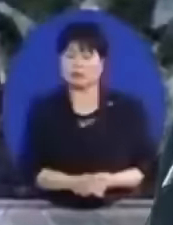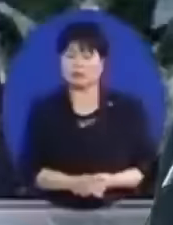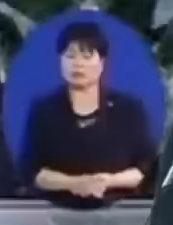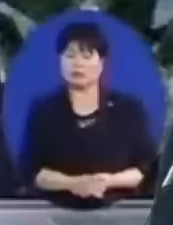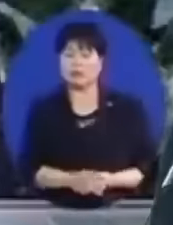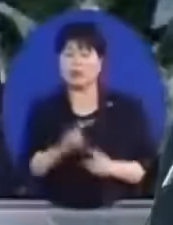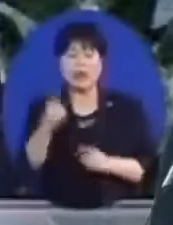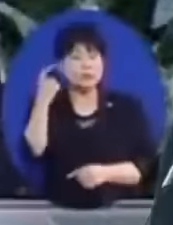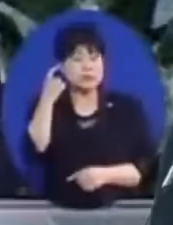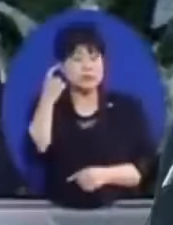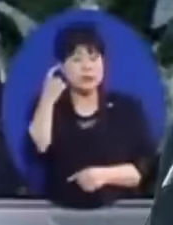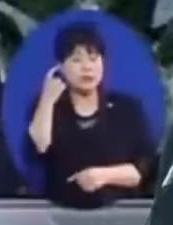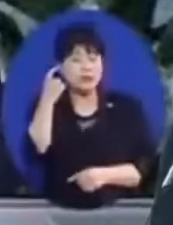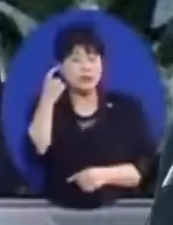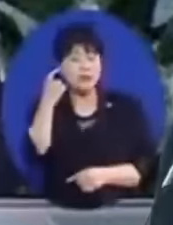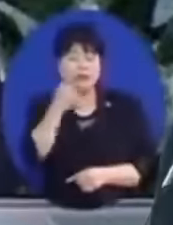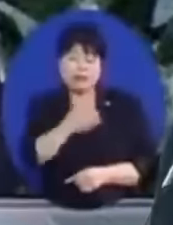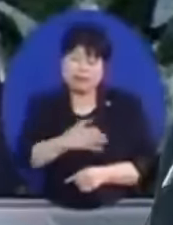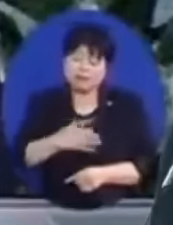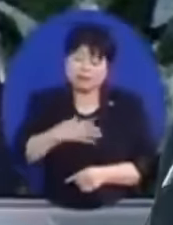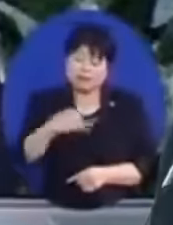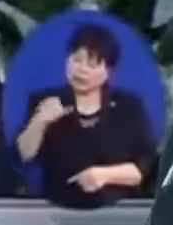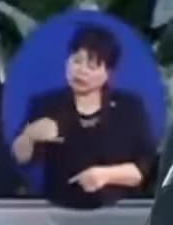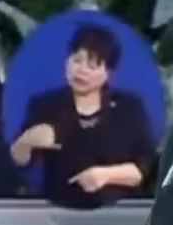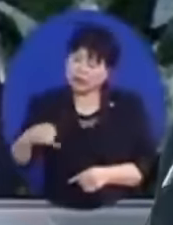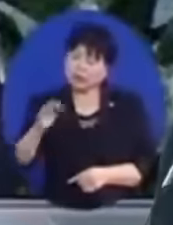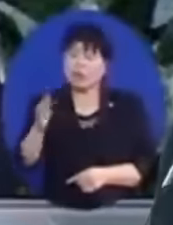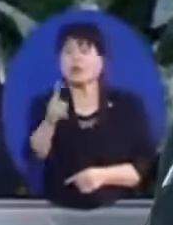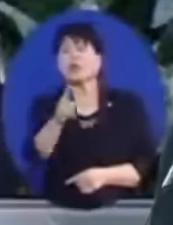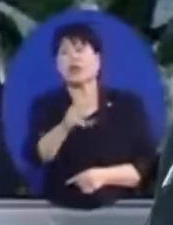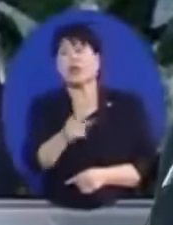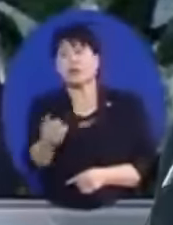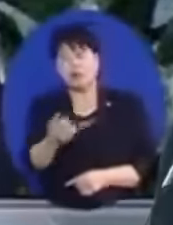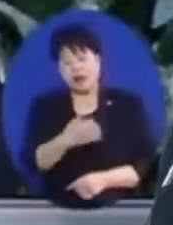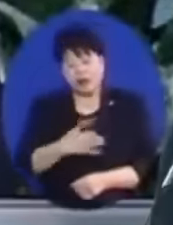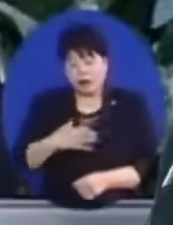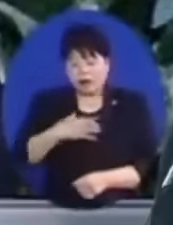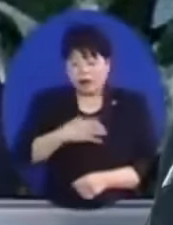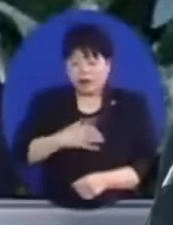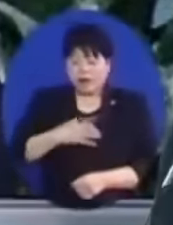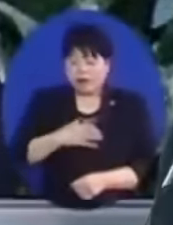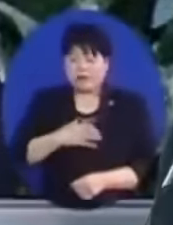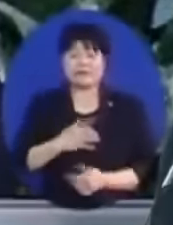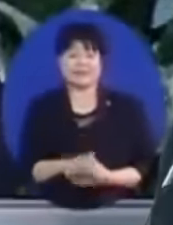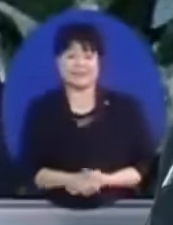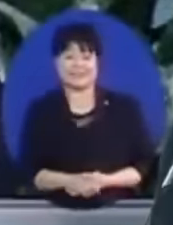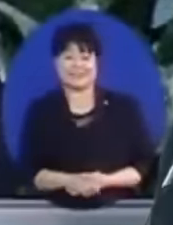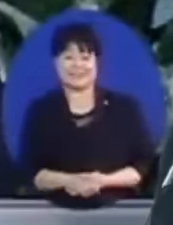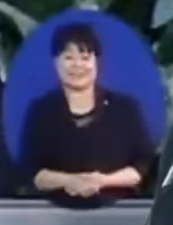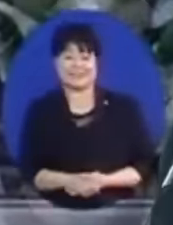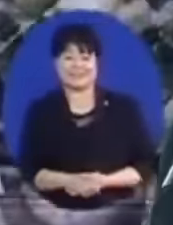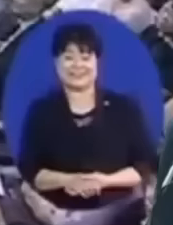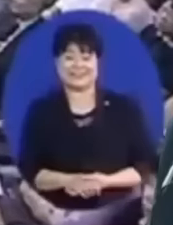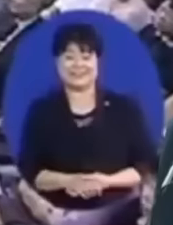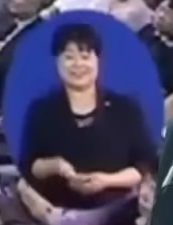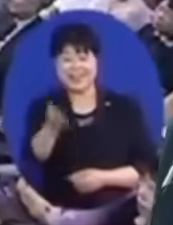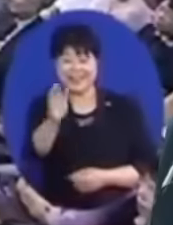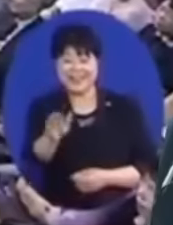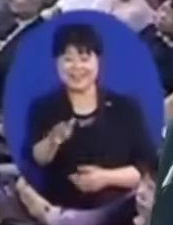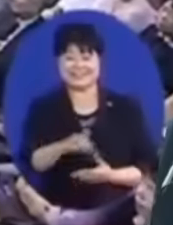안 나온다. 그런 이야기를 듣고 우리 딸들이 그렇게 되면 어찌할까 굉장히 겁을 먹었었습니다.